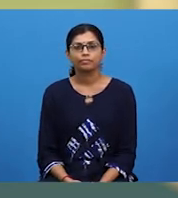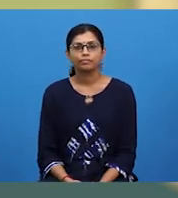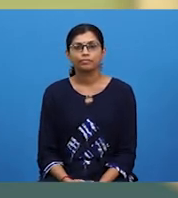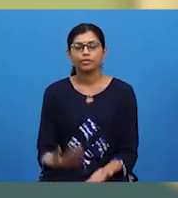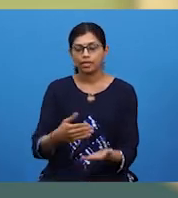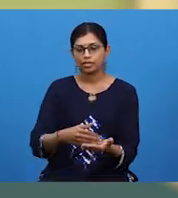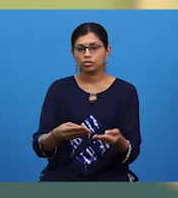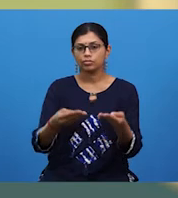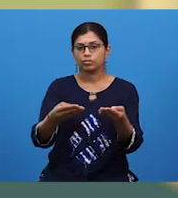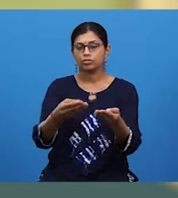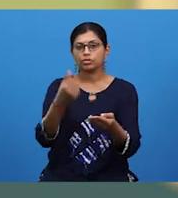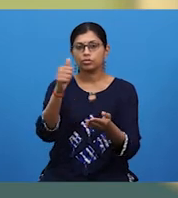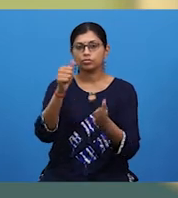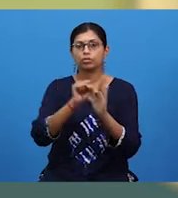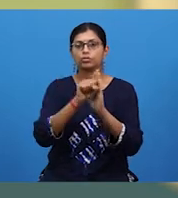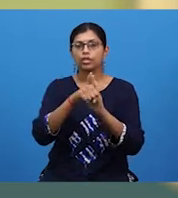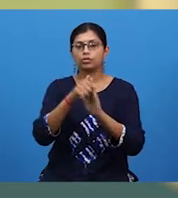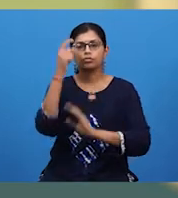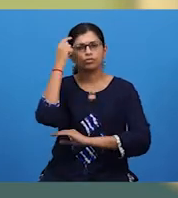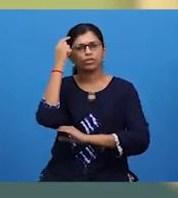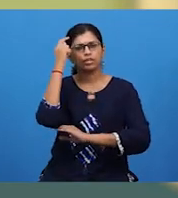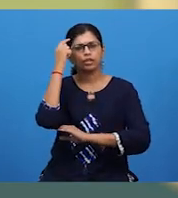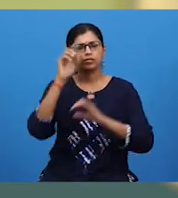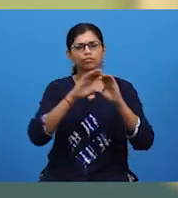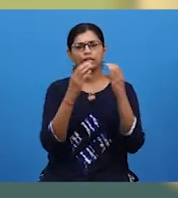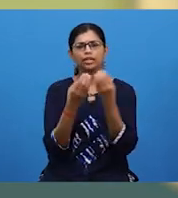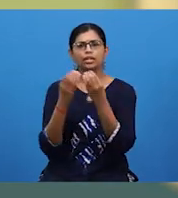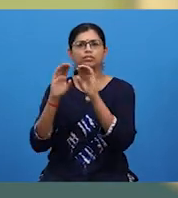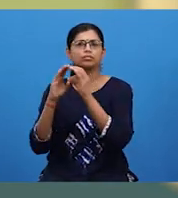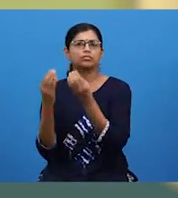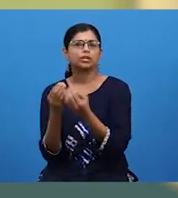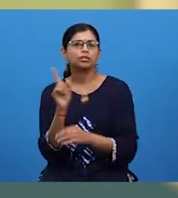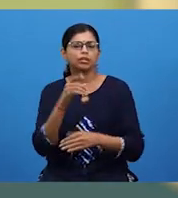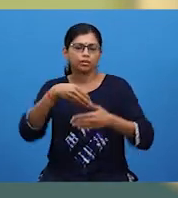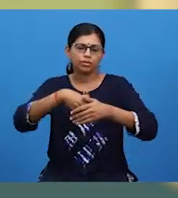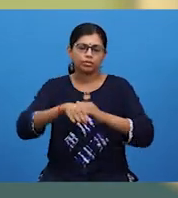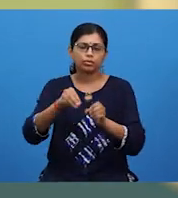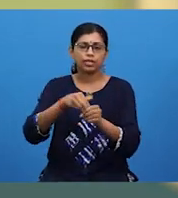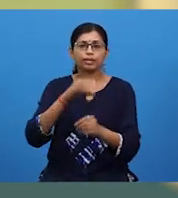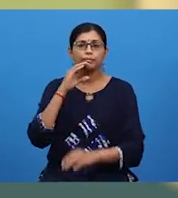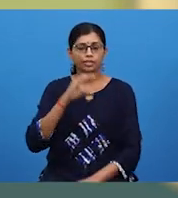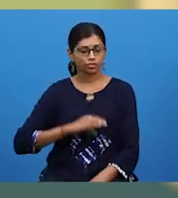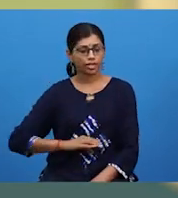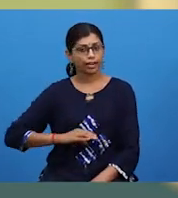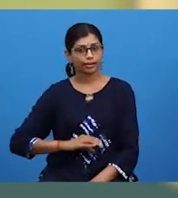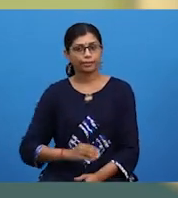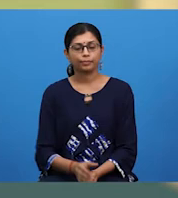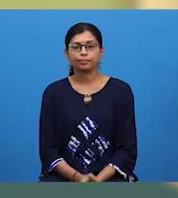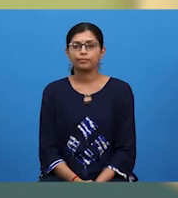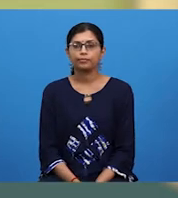beri masa 10 saat untuk murid cuba berfikir tentang soalan-soalan ini.